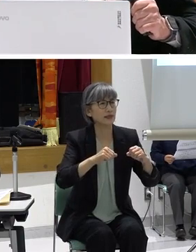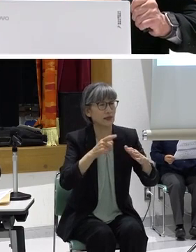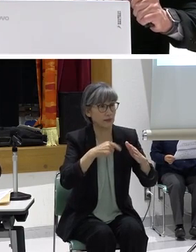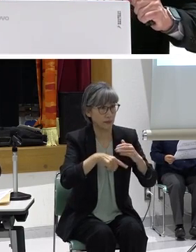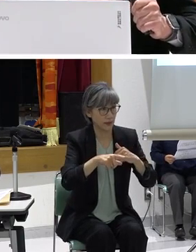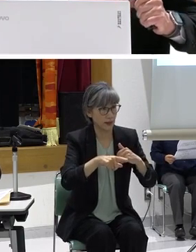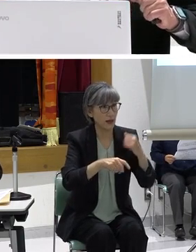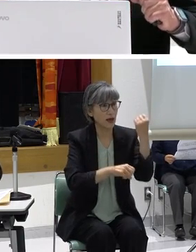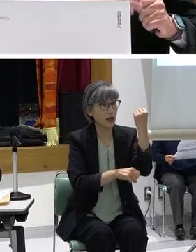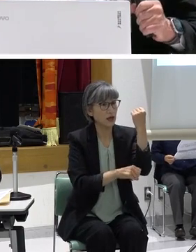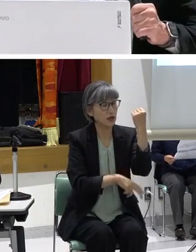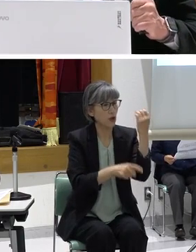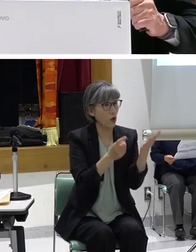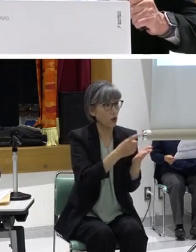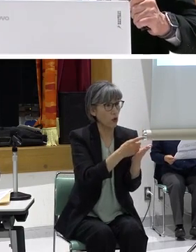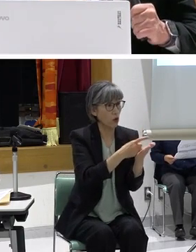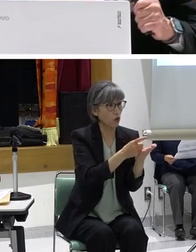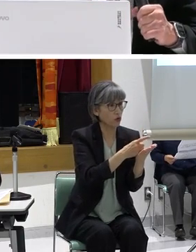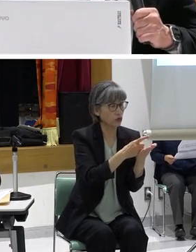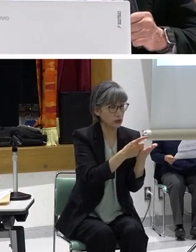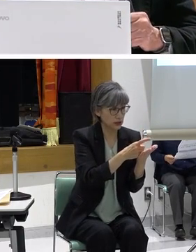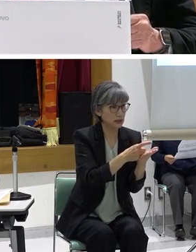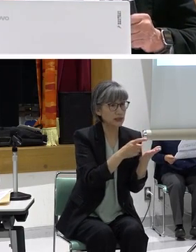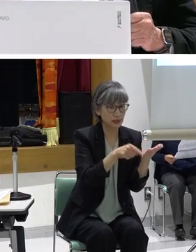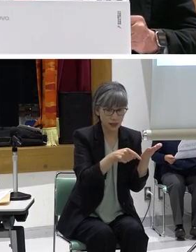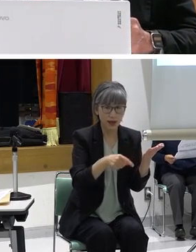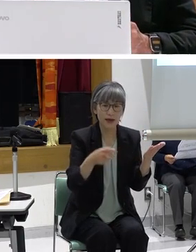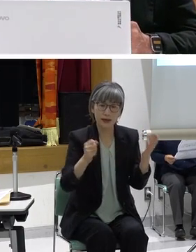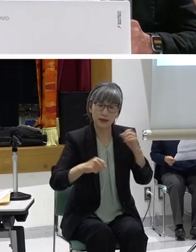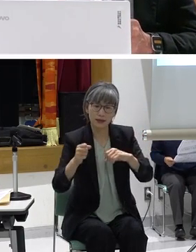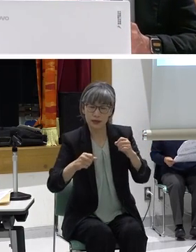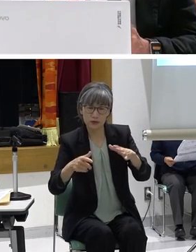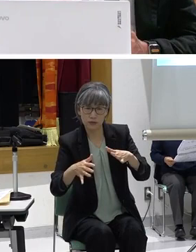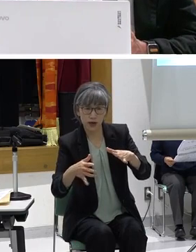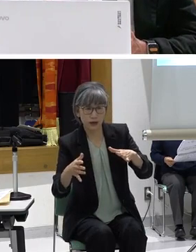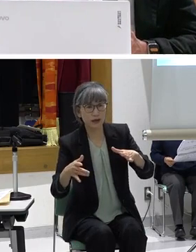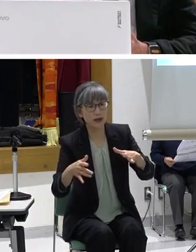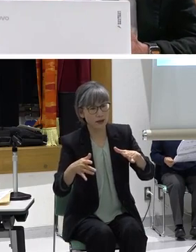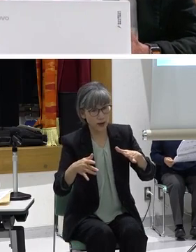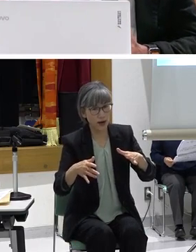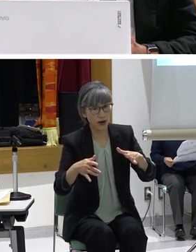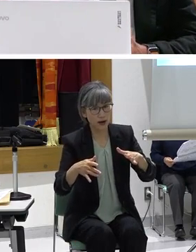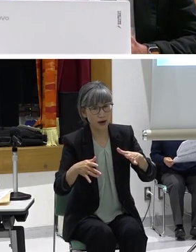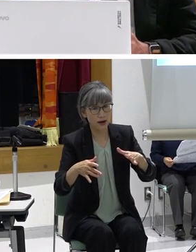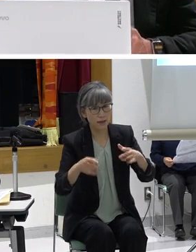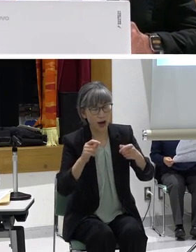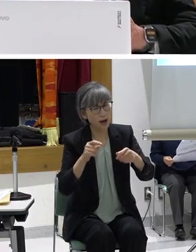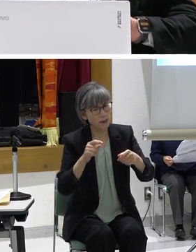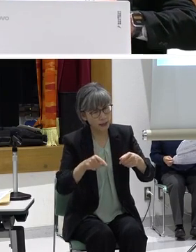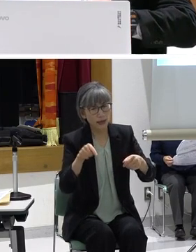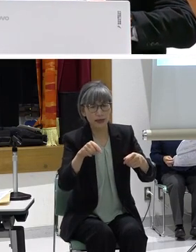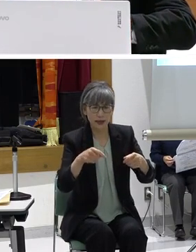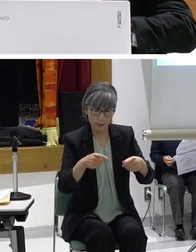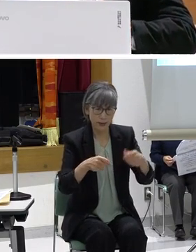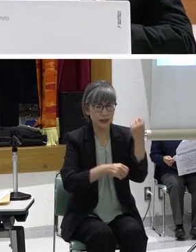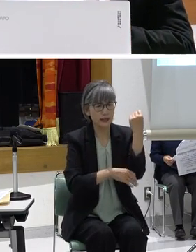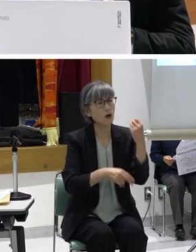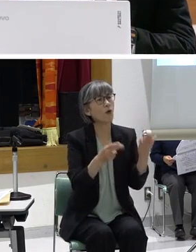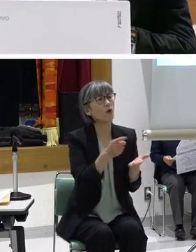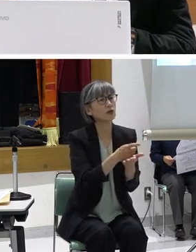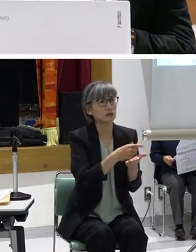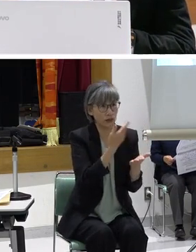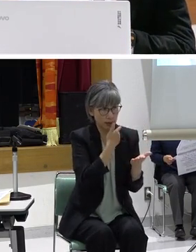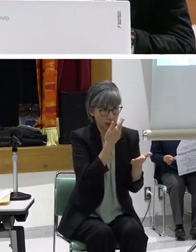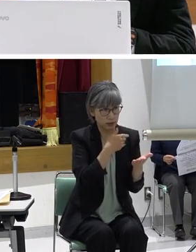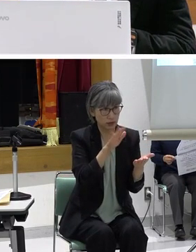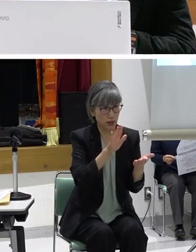ければ仏作って魂入れずになってしまう。この、まあ、任意記載だけどこの基本方針が大事で、